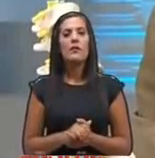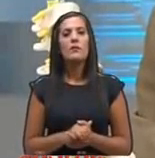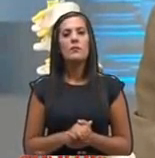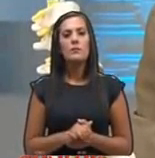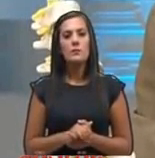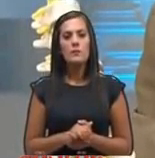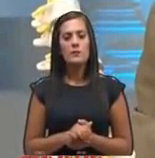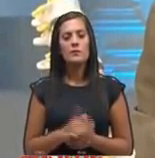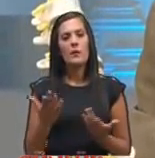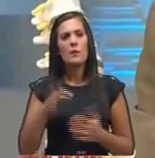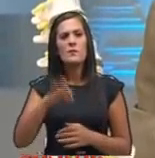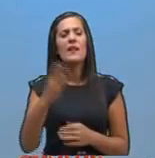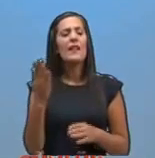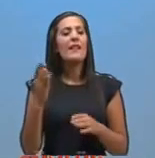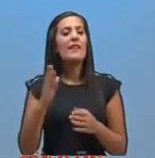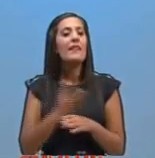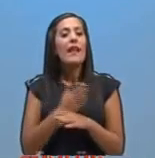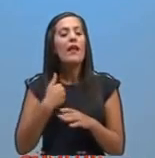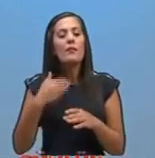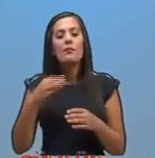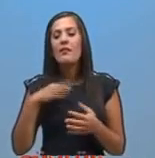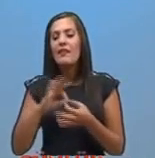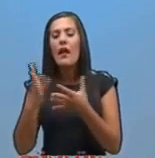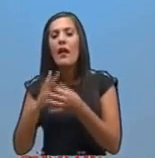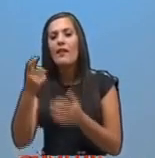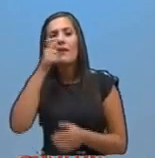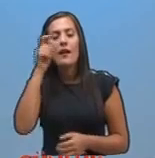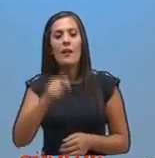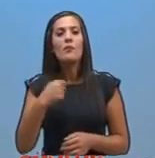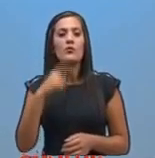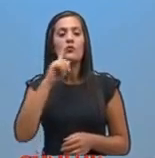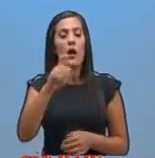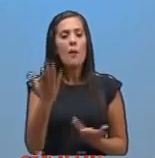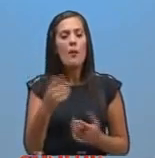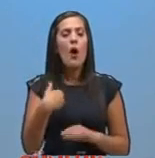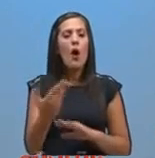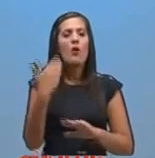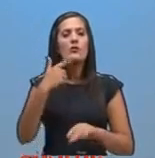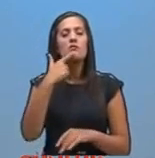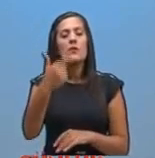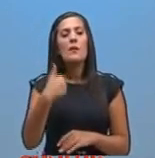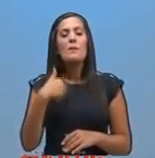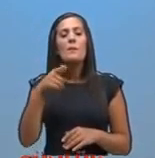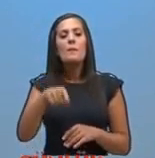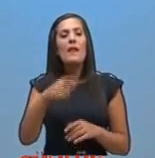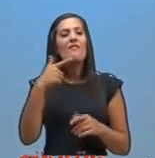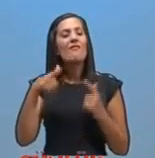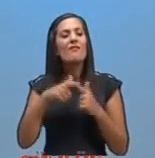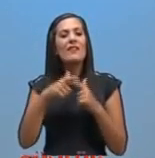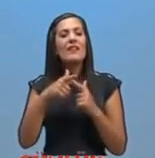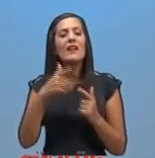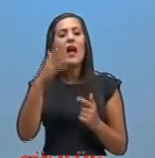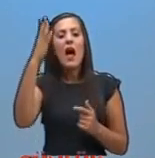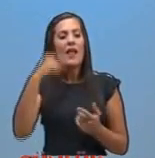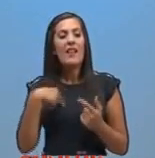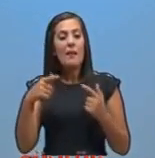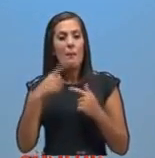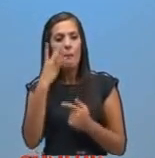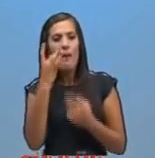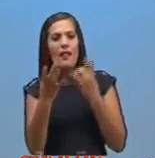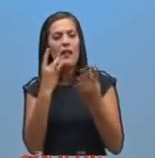görüyoruz, rastlıyoruz. Tabii şimdi nelere dikkat etmeliyiz bunları görmemek için diye soracağım ama ona gelene kadar önce bir belirtileri nelerdir? Ne